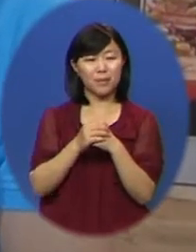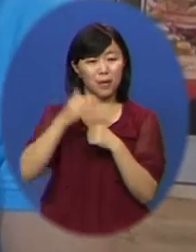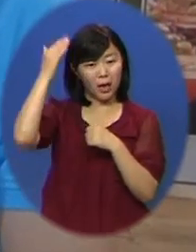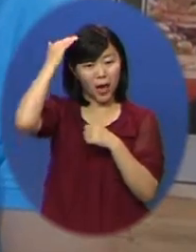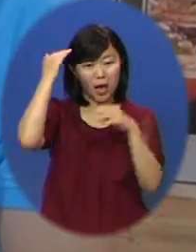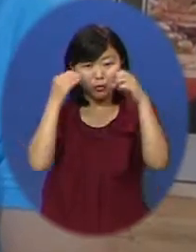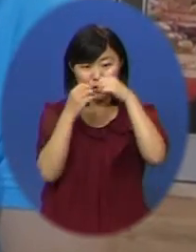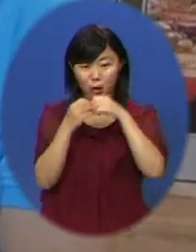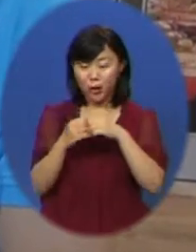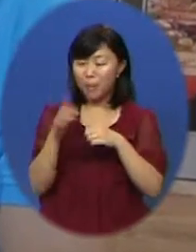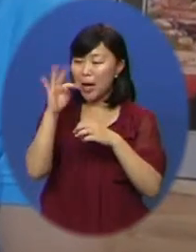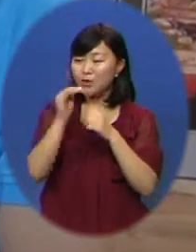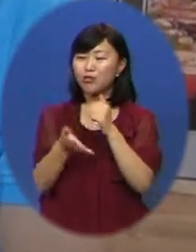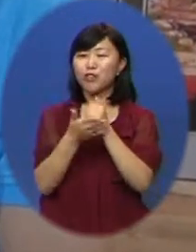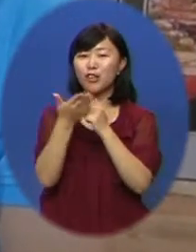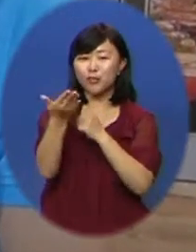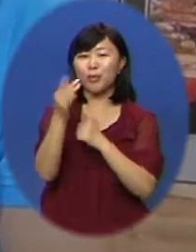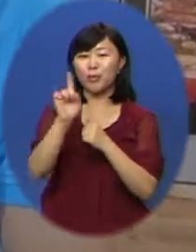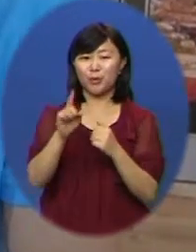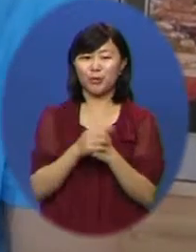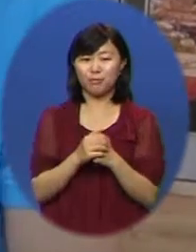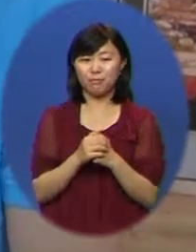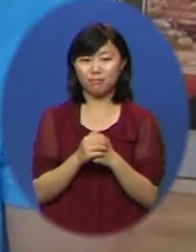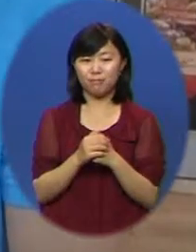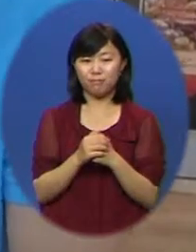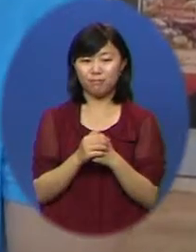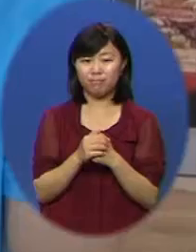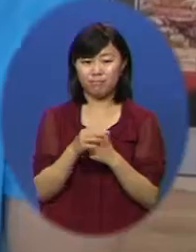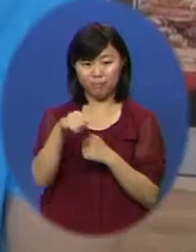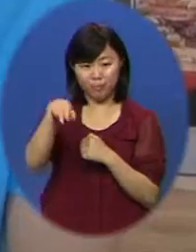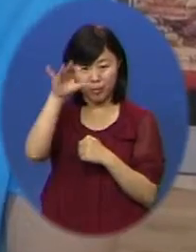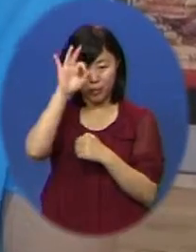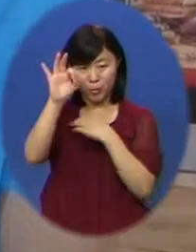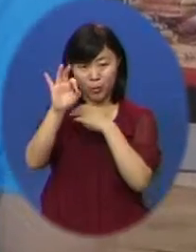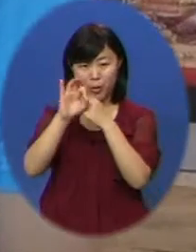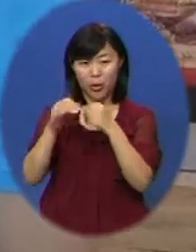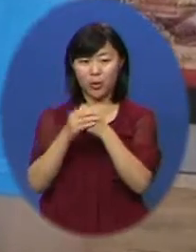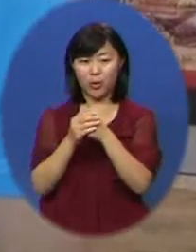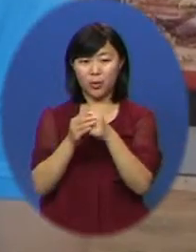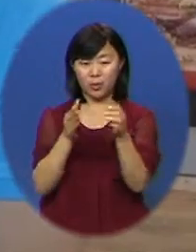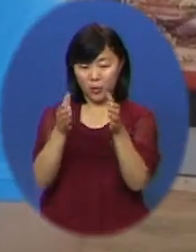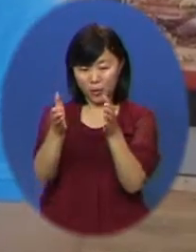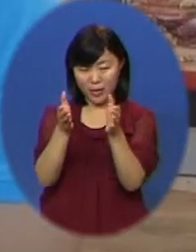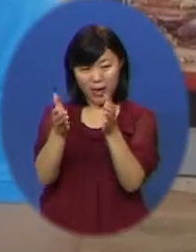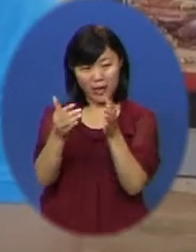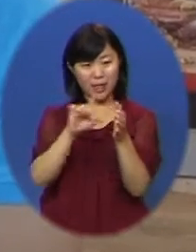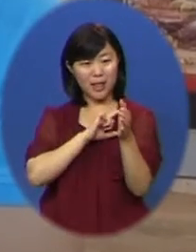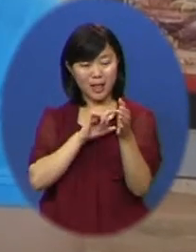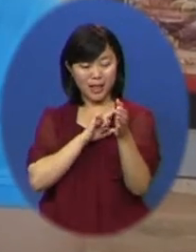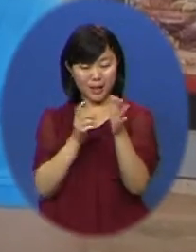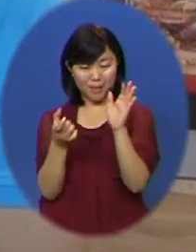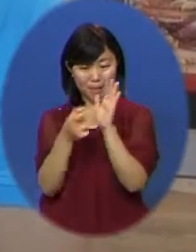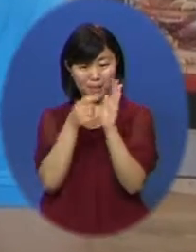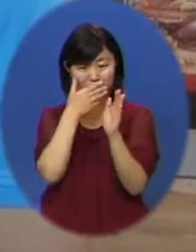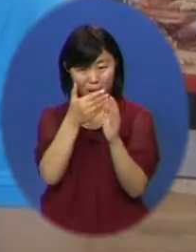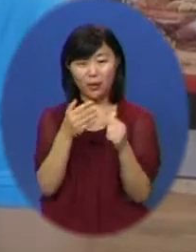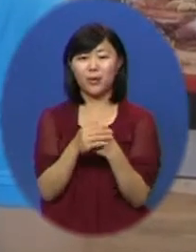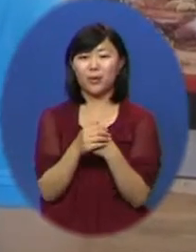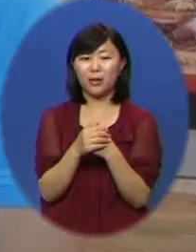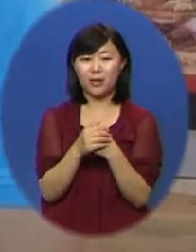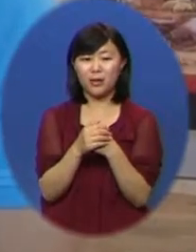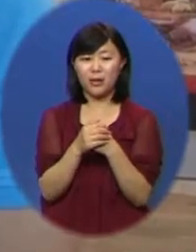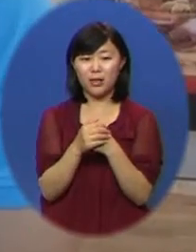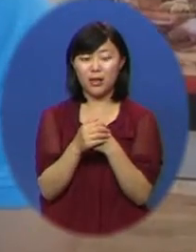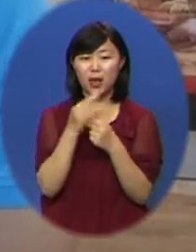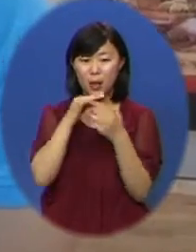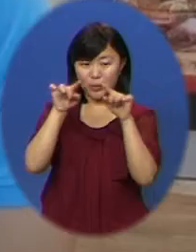것은 뭐를 많이 추천하세요? 여기 가다 보면 도장에 자기 이름 새길 수도 있고 엽서